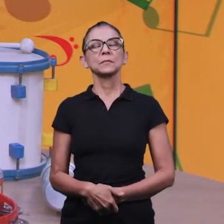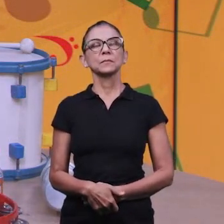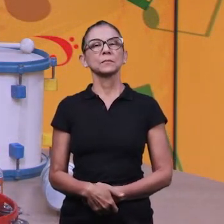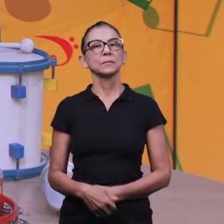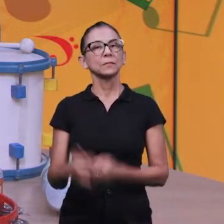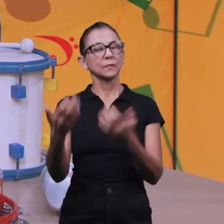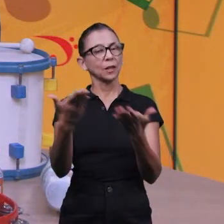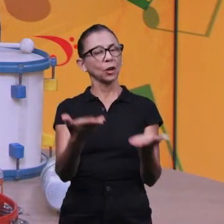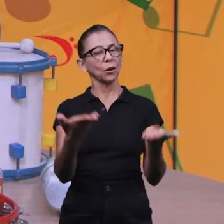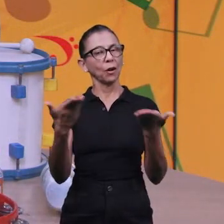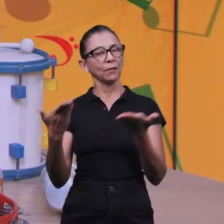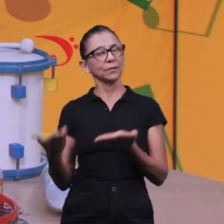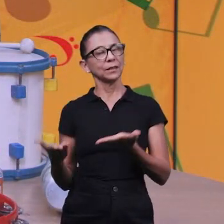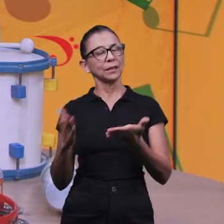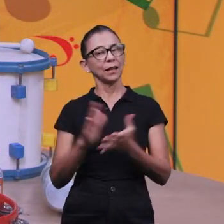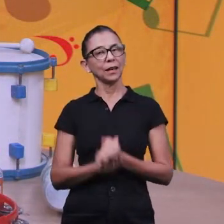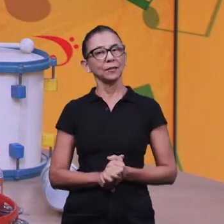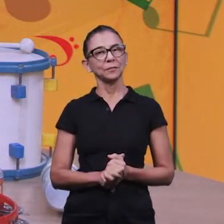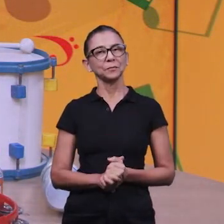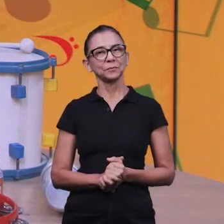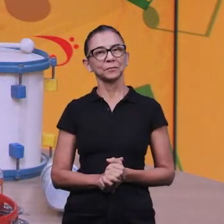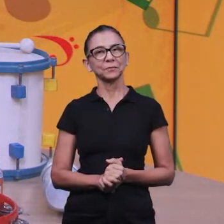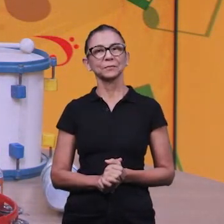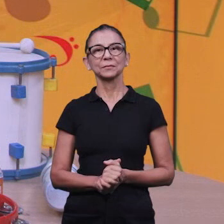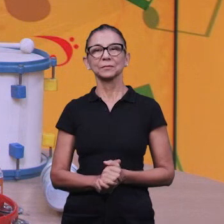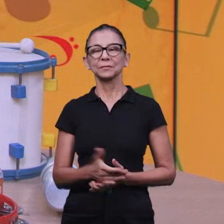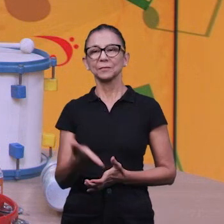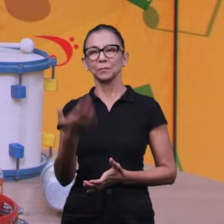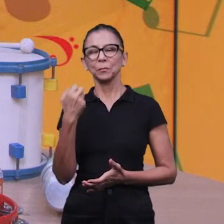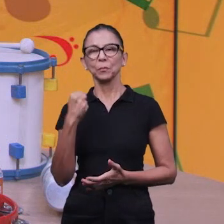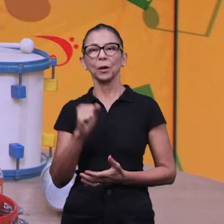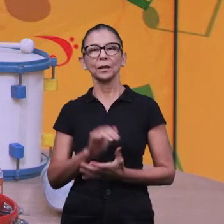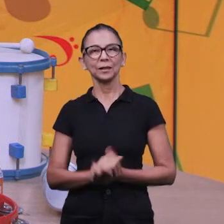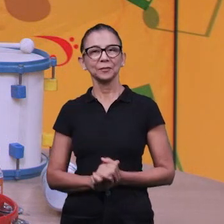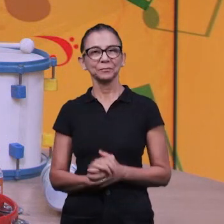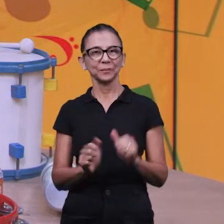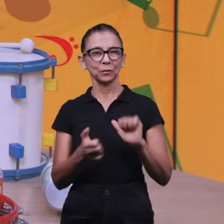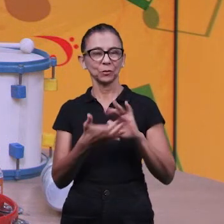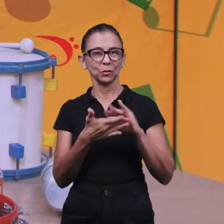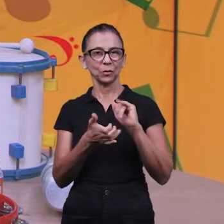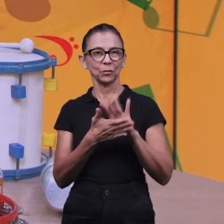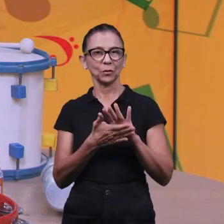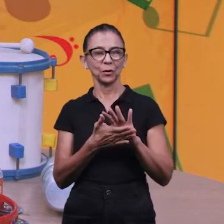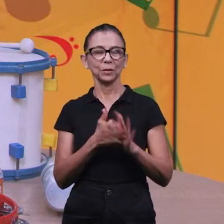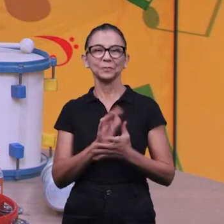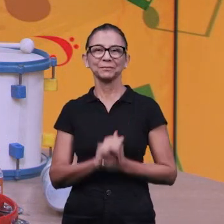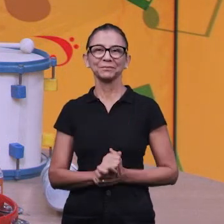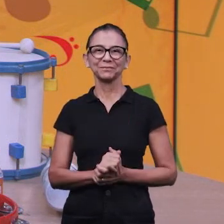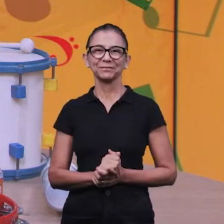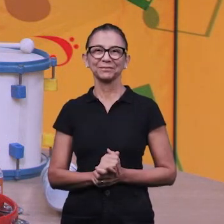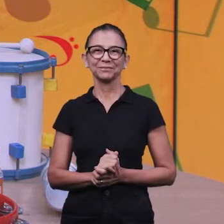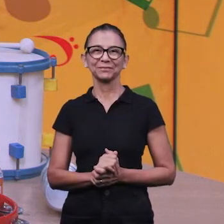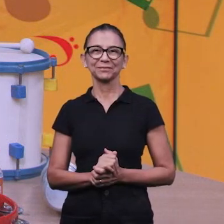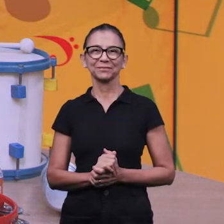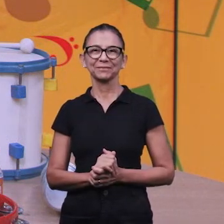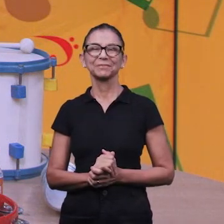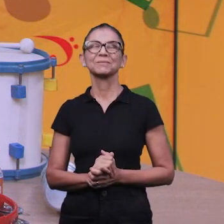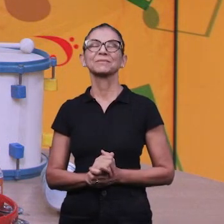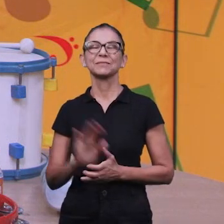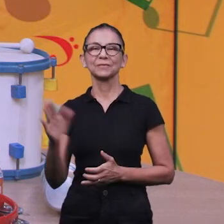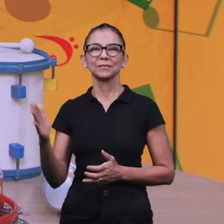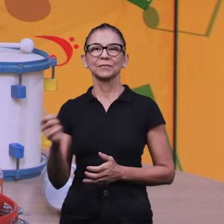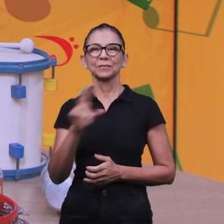maintenant, je veux vous inviter à prendre votre instrument pour jouer cette louange avec beaucoup de joie